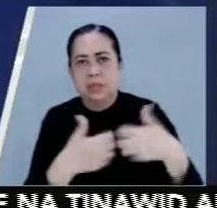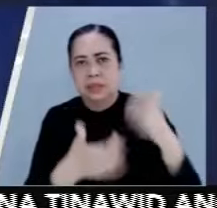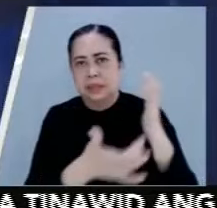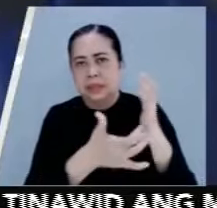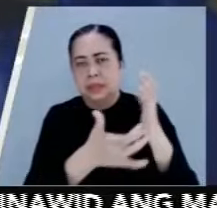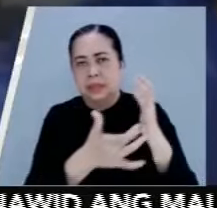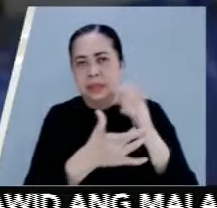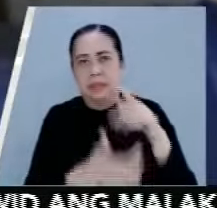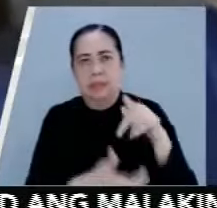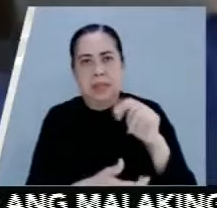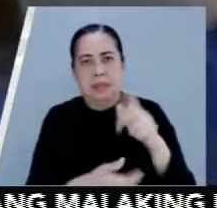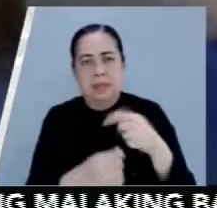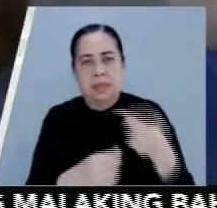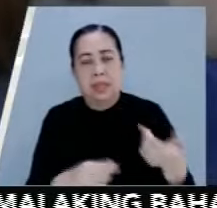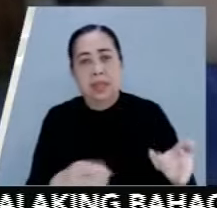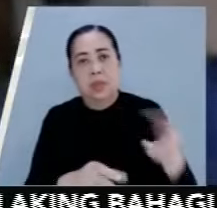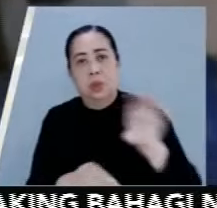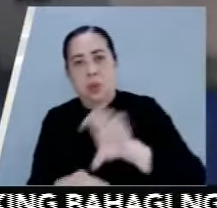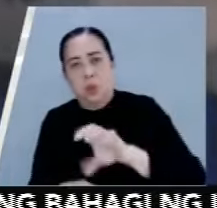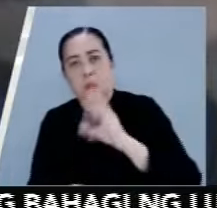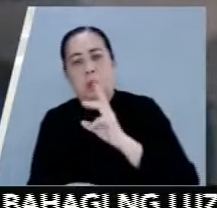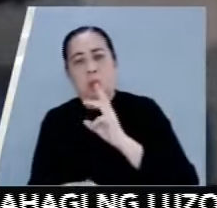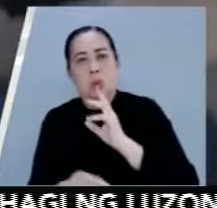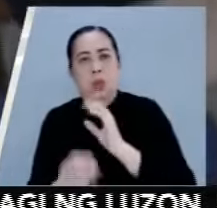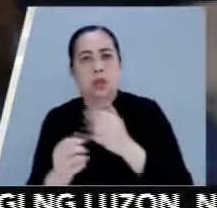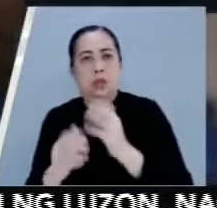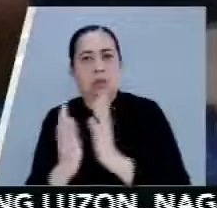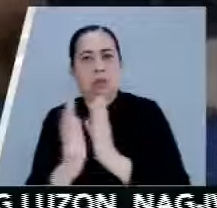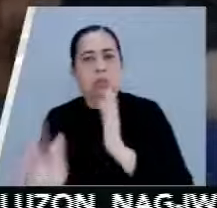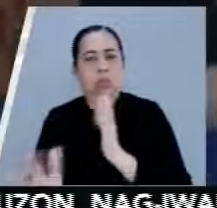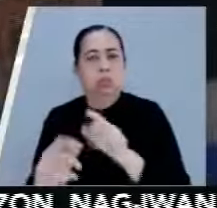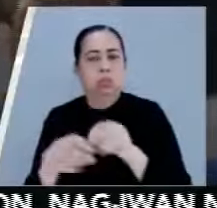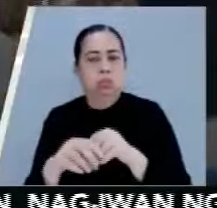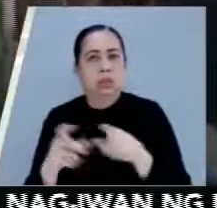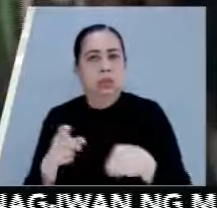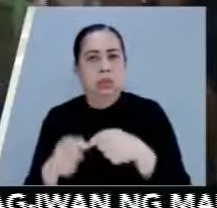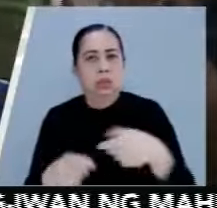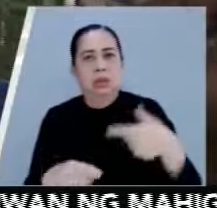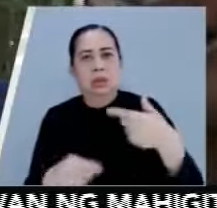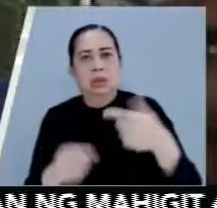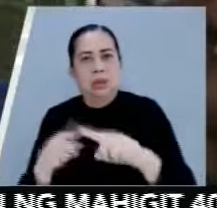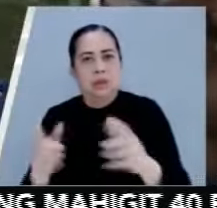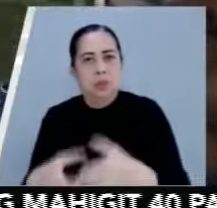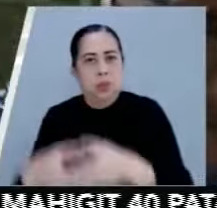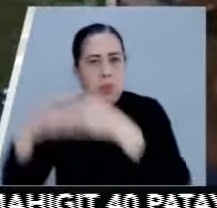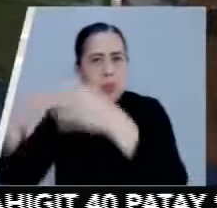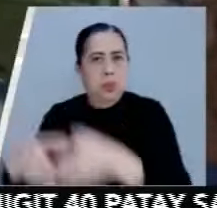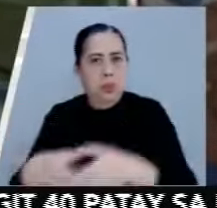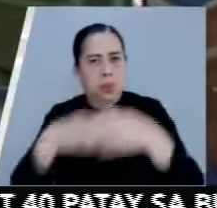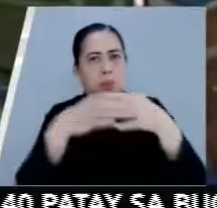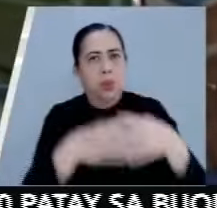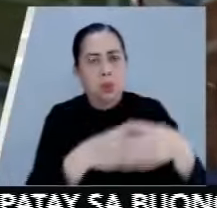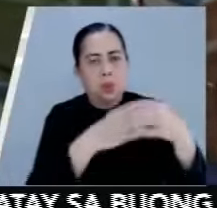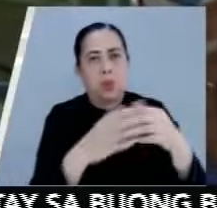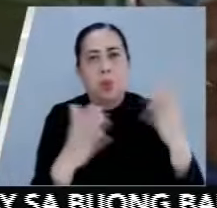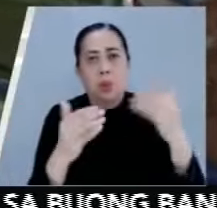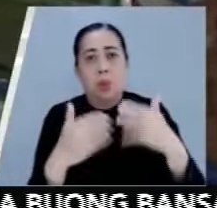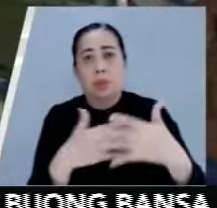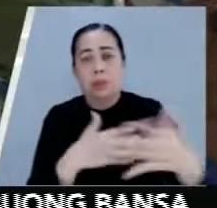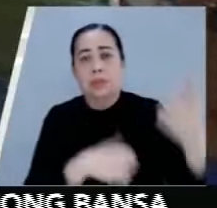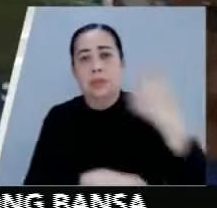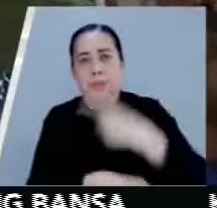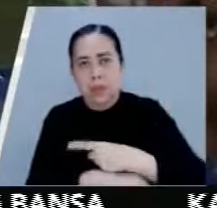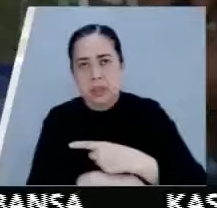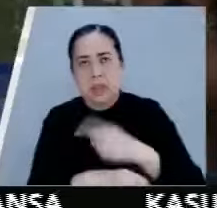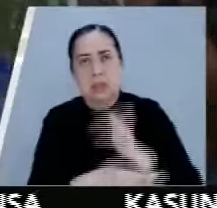naman isinasalin dito sa mga nakapilang mga Galon ng ating mga residente inaasahan Mel na sa mga darating na araw ay iikot